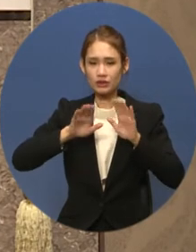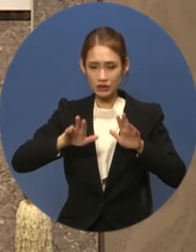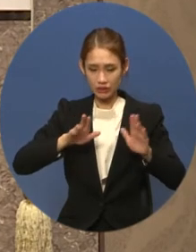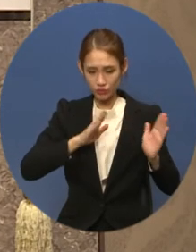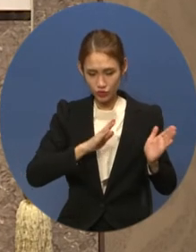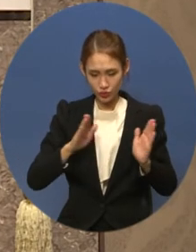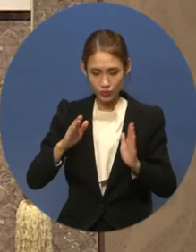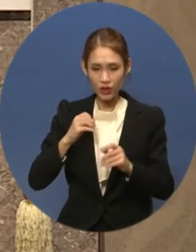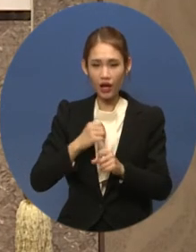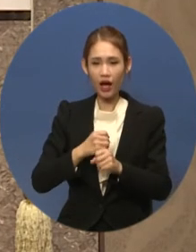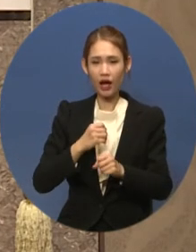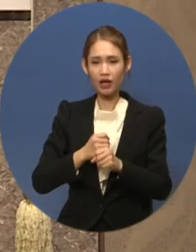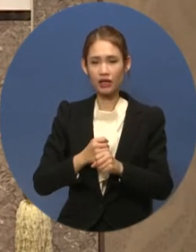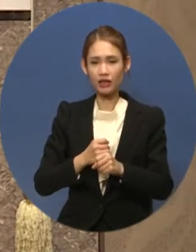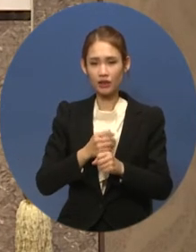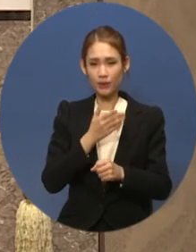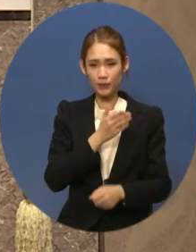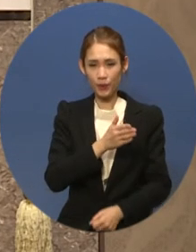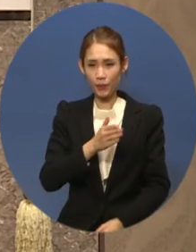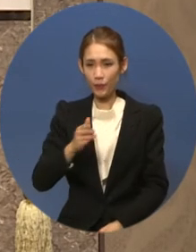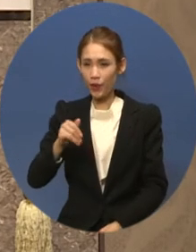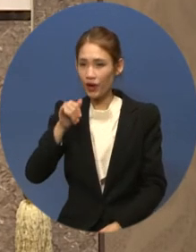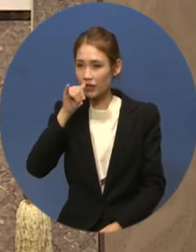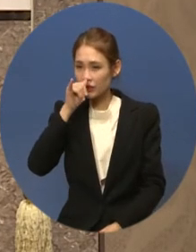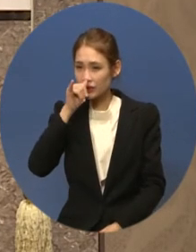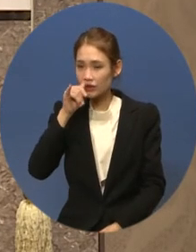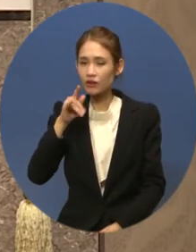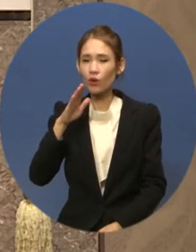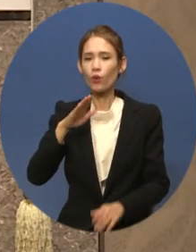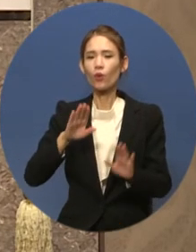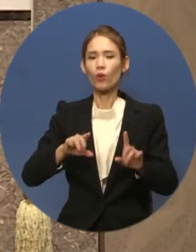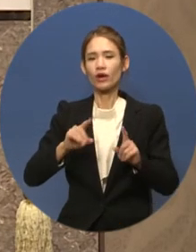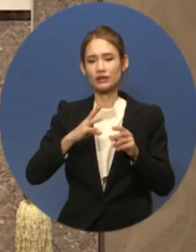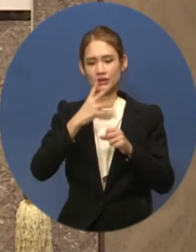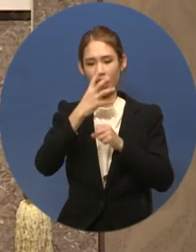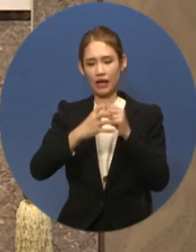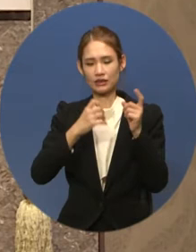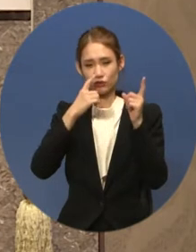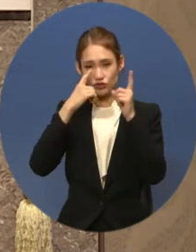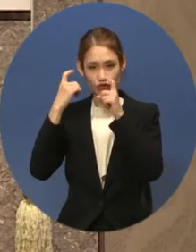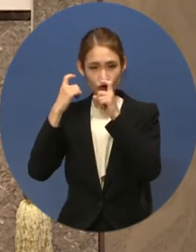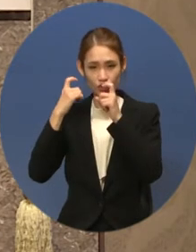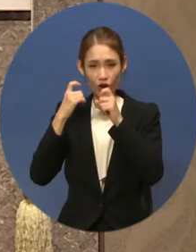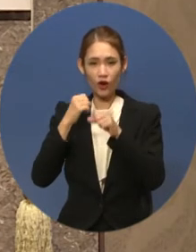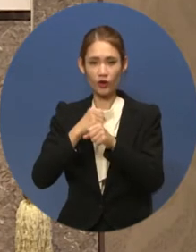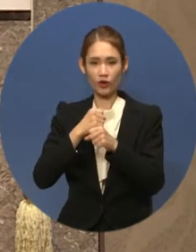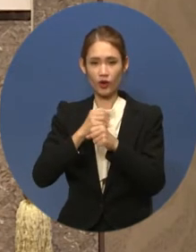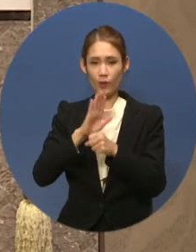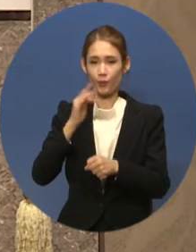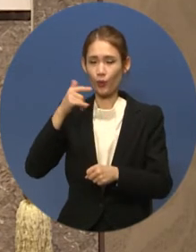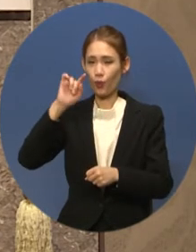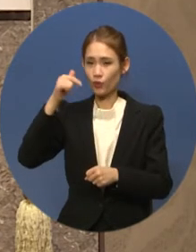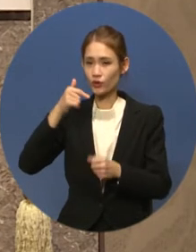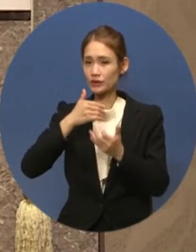중에는 이런게 있습니다 올해 공단 40주년을 기념해서 저희가 보온 그림책을 제작을 해 보려고 하고 있거든요